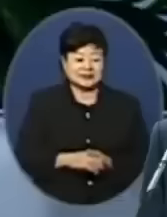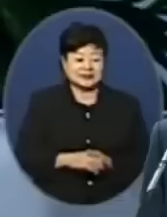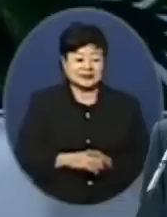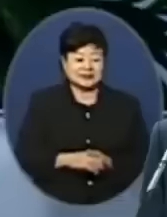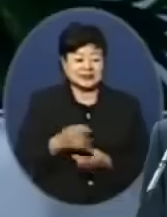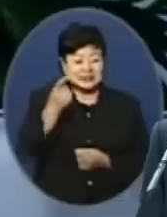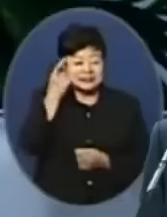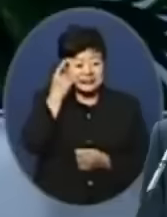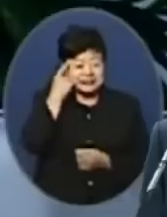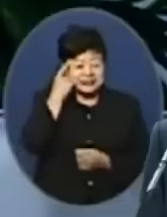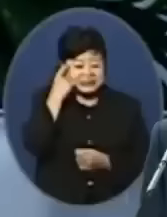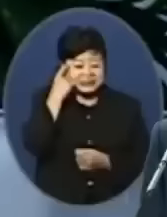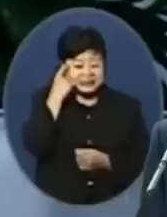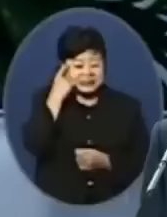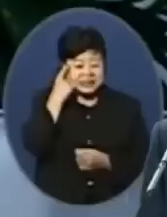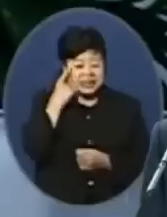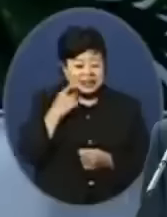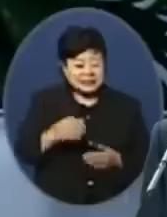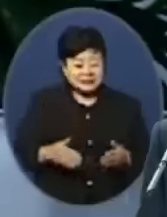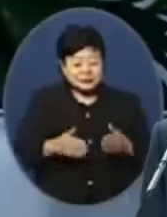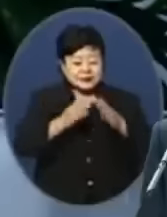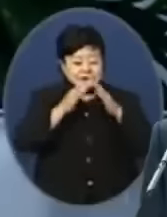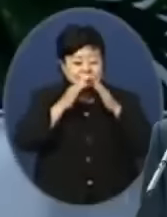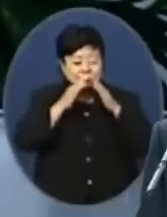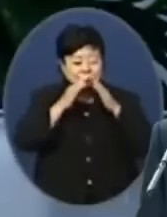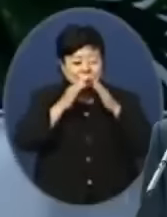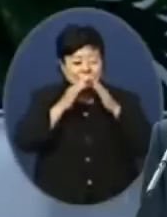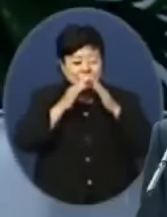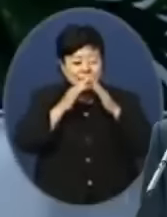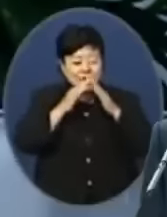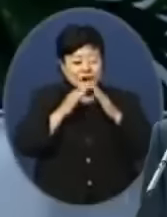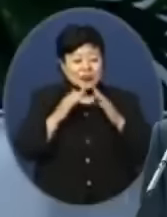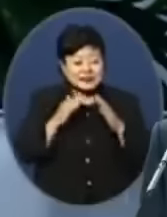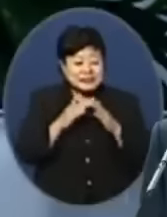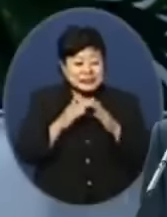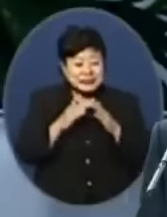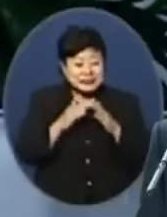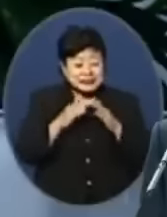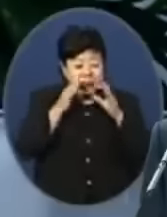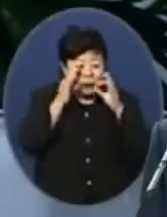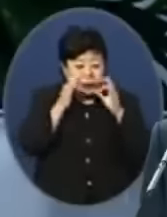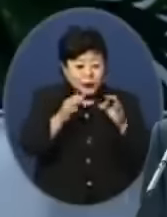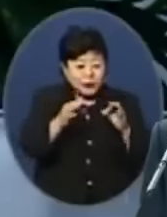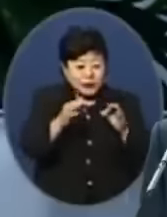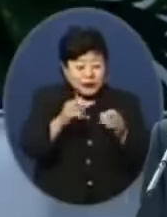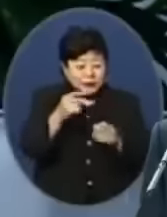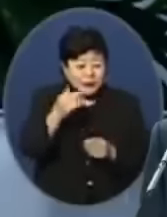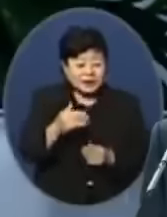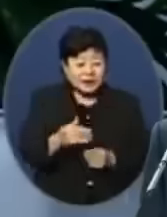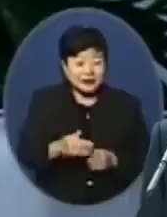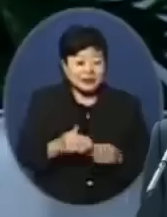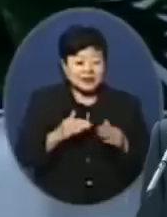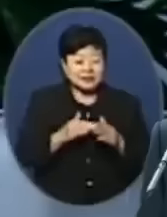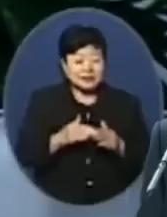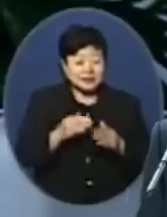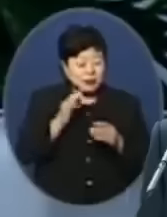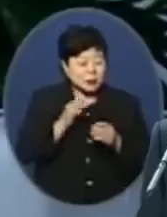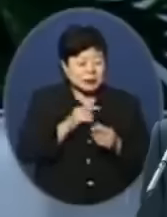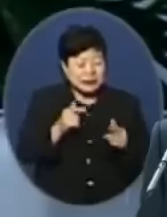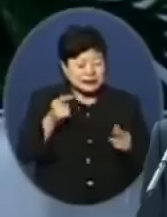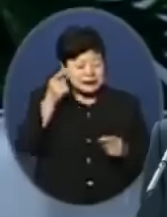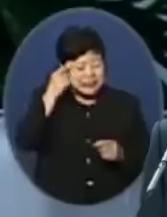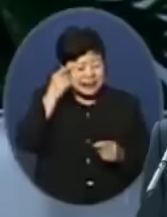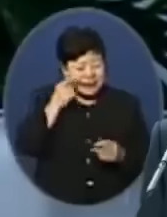뭐라고 말할까, 집을 짓겠다고 생각하고 있으면 집은 눈에 보이는 것이 아니니까, 그러나 집에 안 보이는 것은